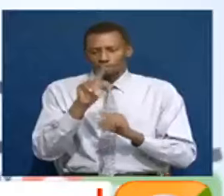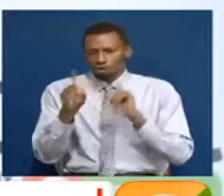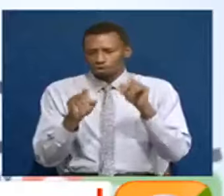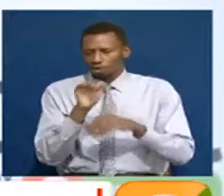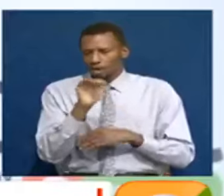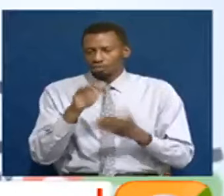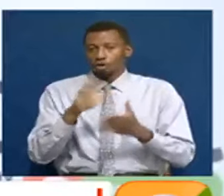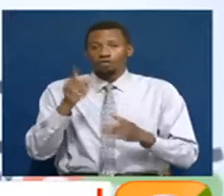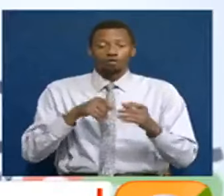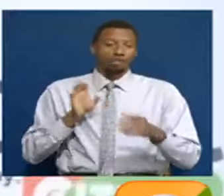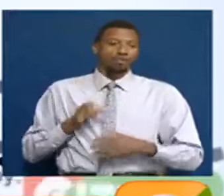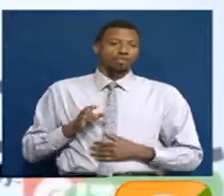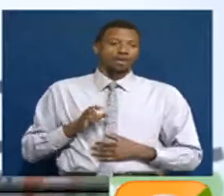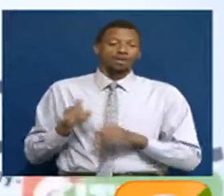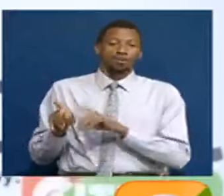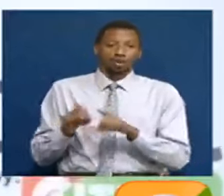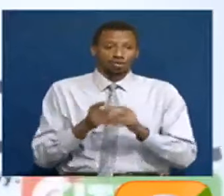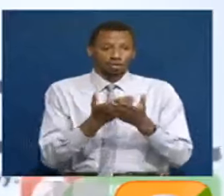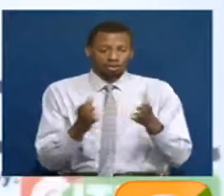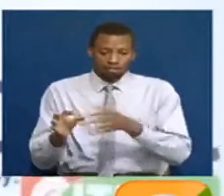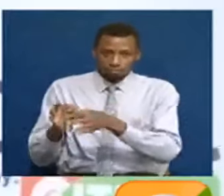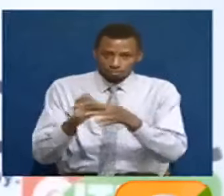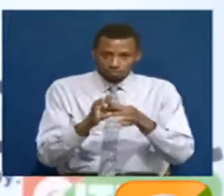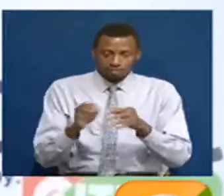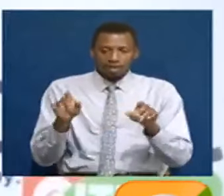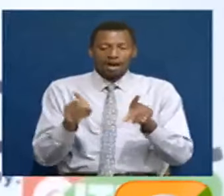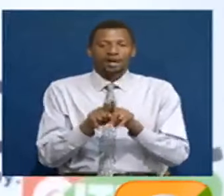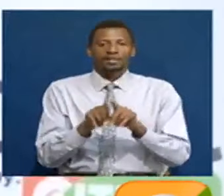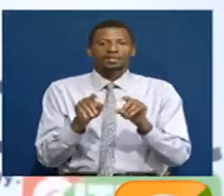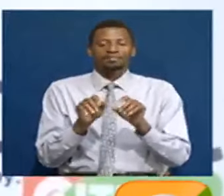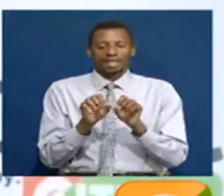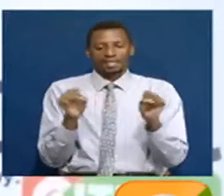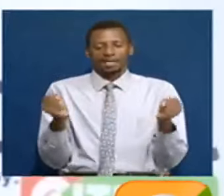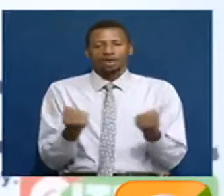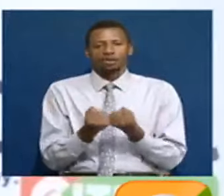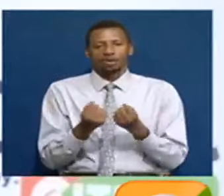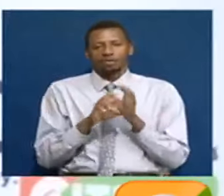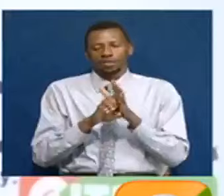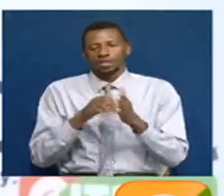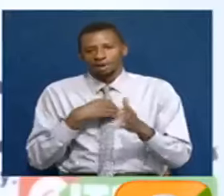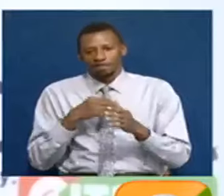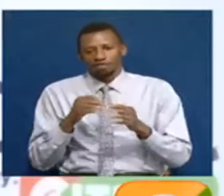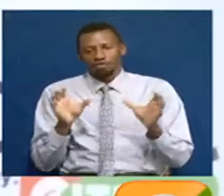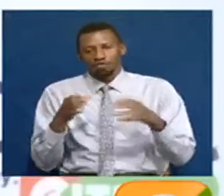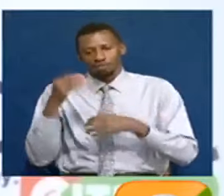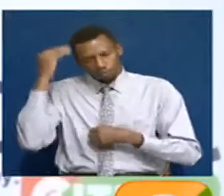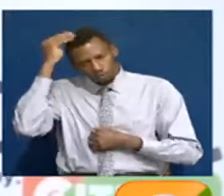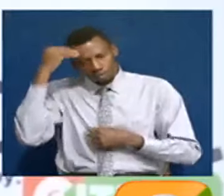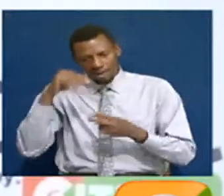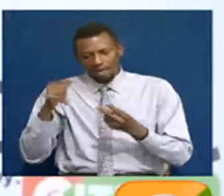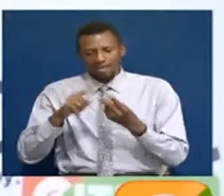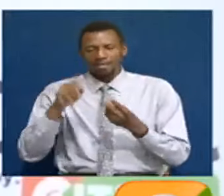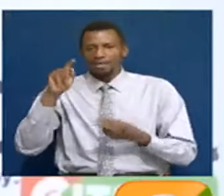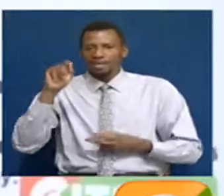wanawake, pia kwa wanashikana kama chama wanapelekana, tuseme tuko na group za Dubai, tuna wengine wanaenda Thailand, kuna wengine